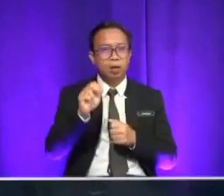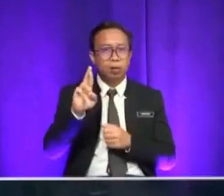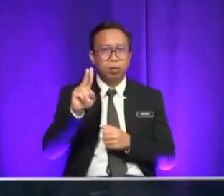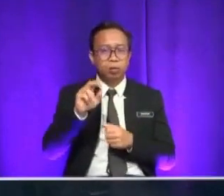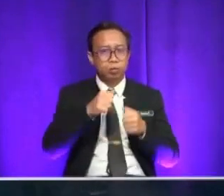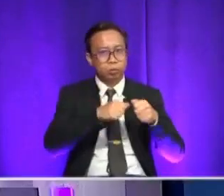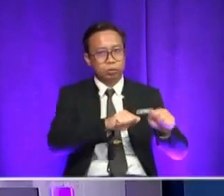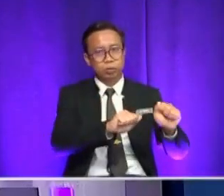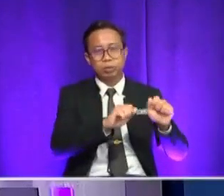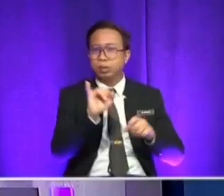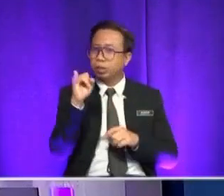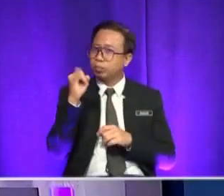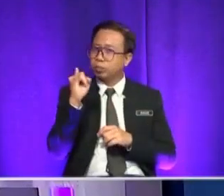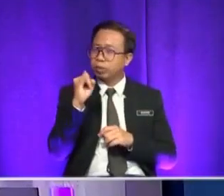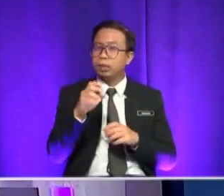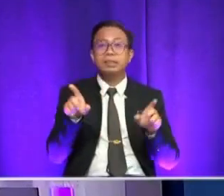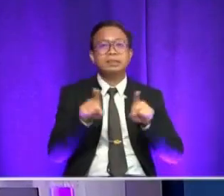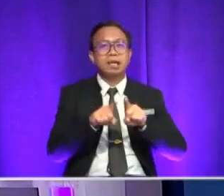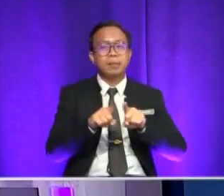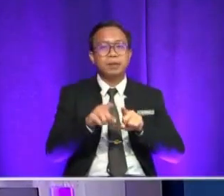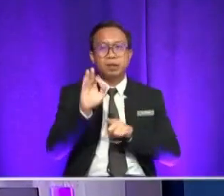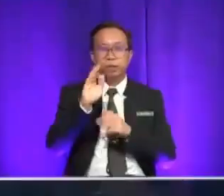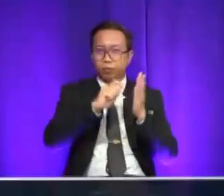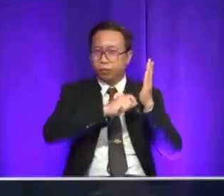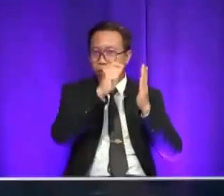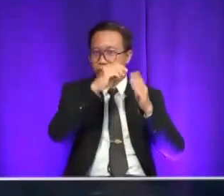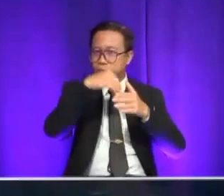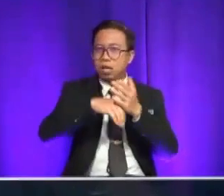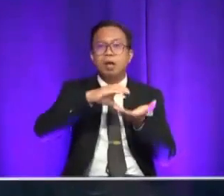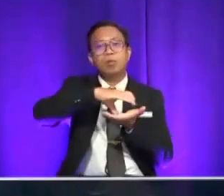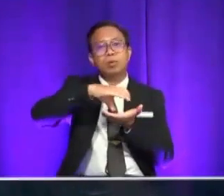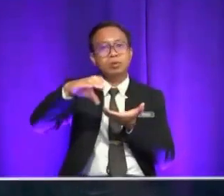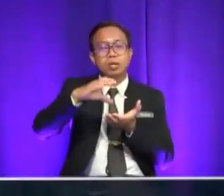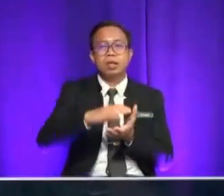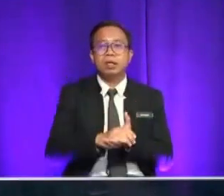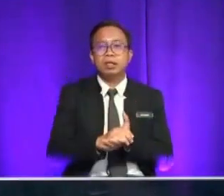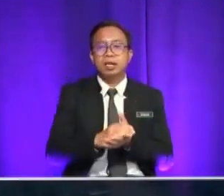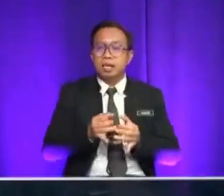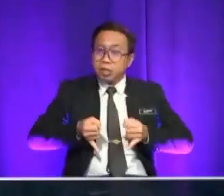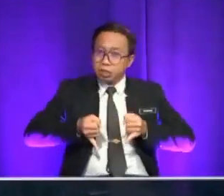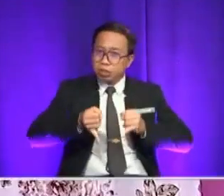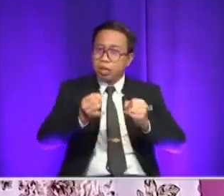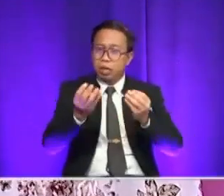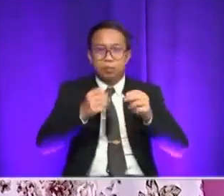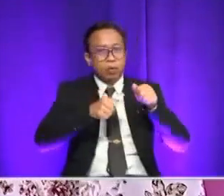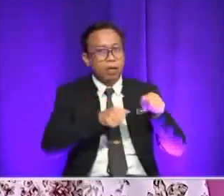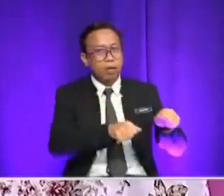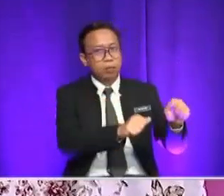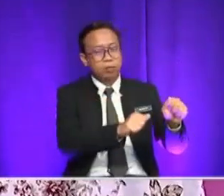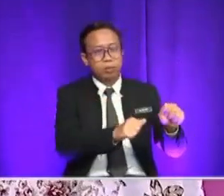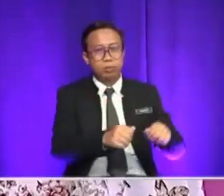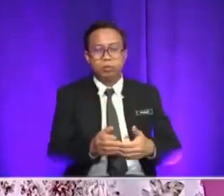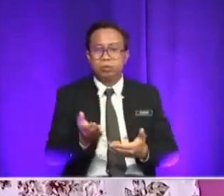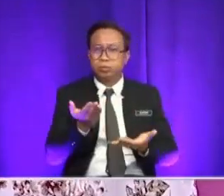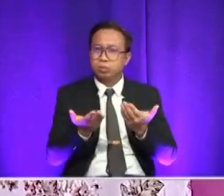Akmal? Tidak boleh sama juga sekali. dengan keadaan fuse tadi. Kalau fuse tu dalam keadaan rosak, maknanya jalan nak lalu arus elektrik tadi tu